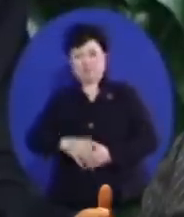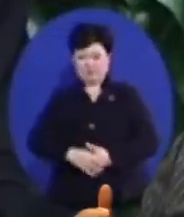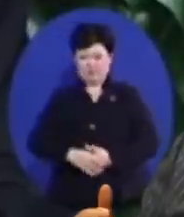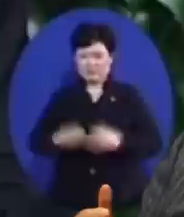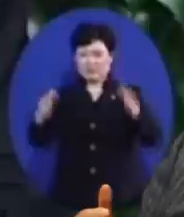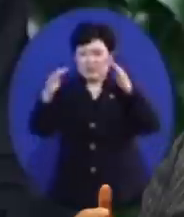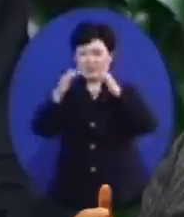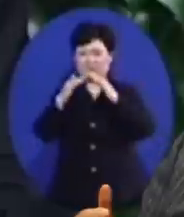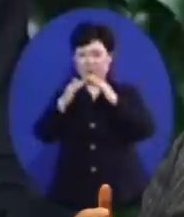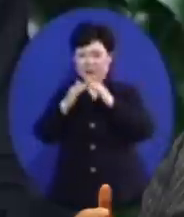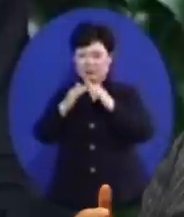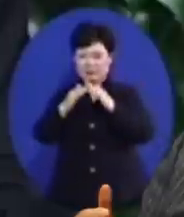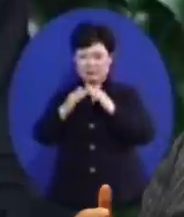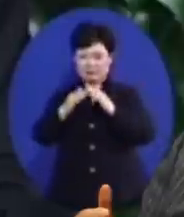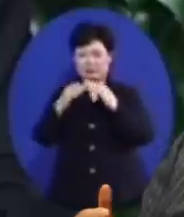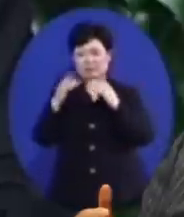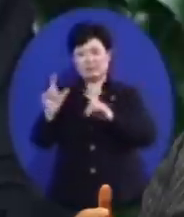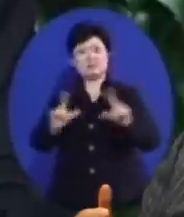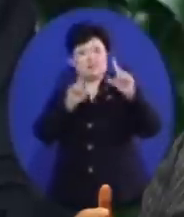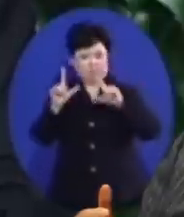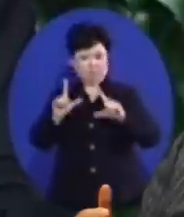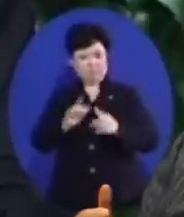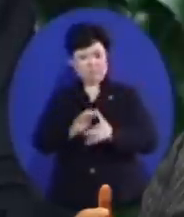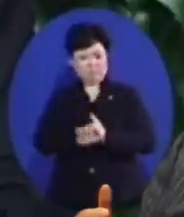집에서 즐거워 했죠.